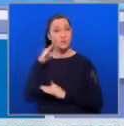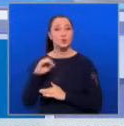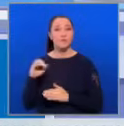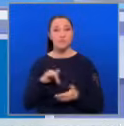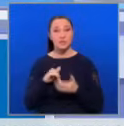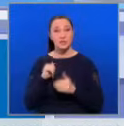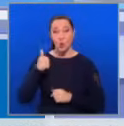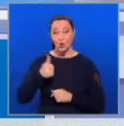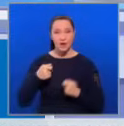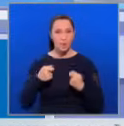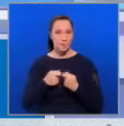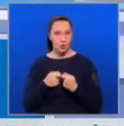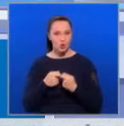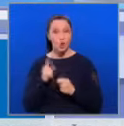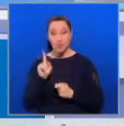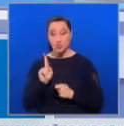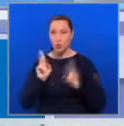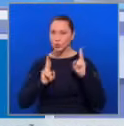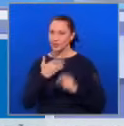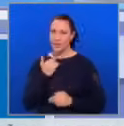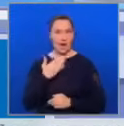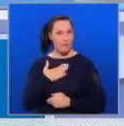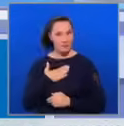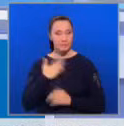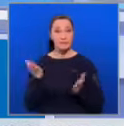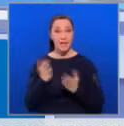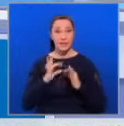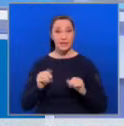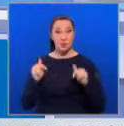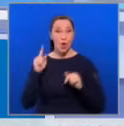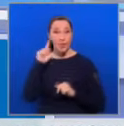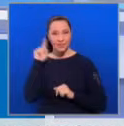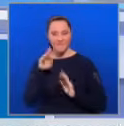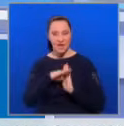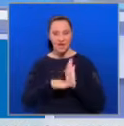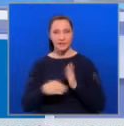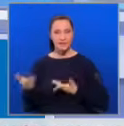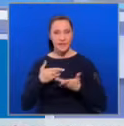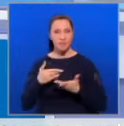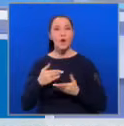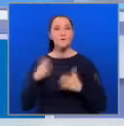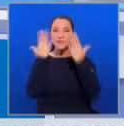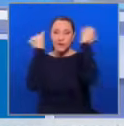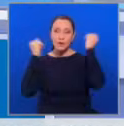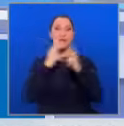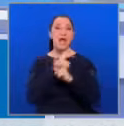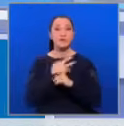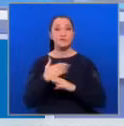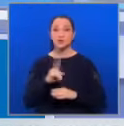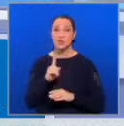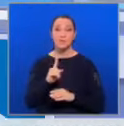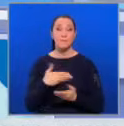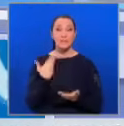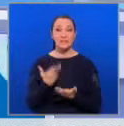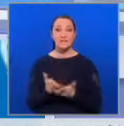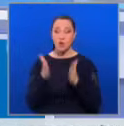европейския съюз утре в брюксел но гласуване няма да има стана ясно от дневния ред на заседанието нидерландия и австрия все още не са